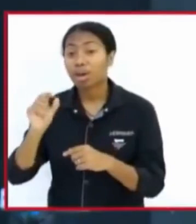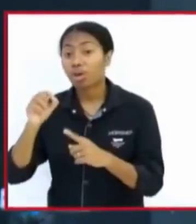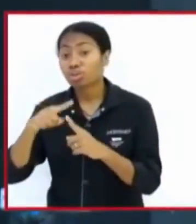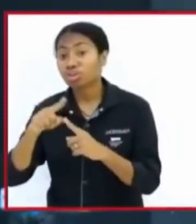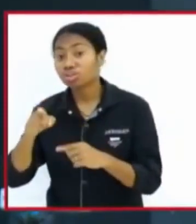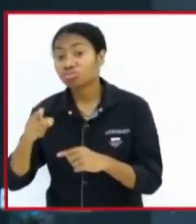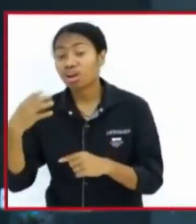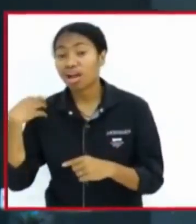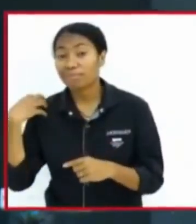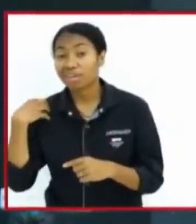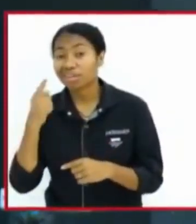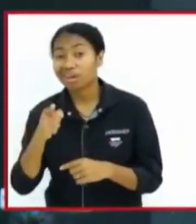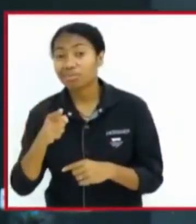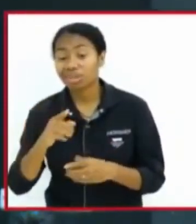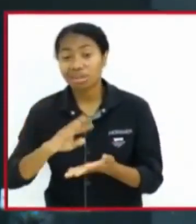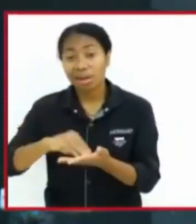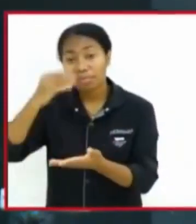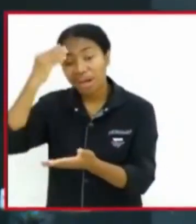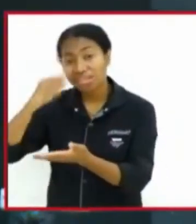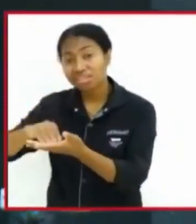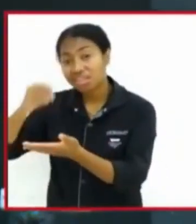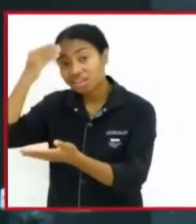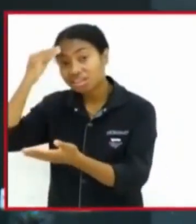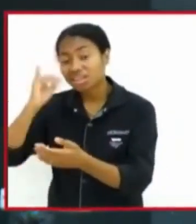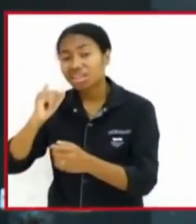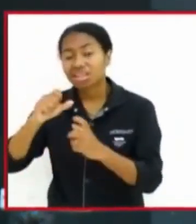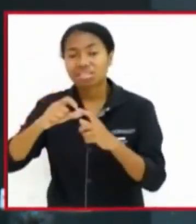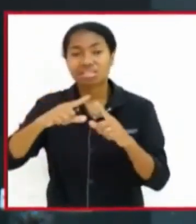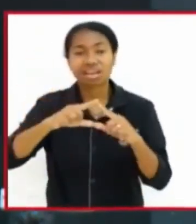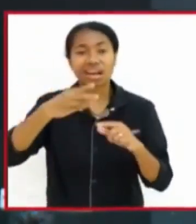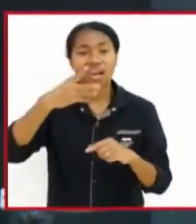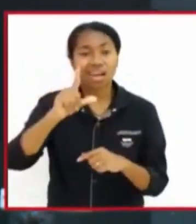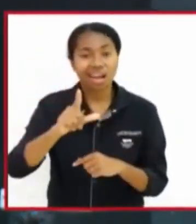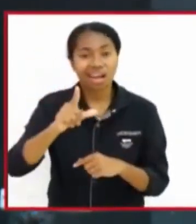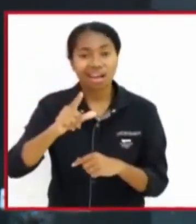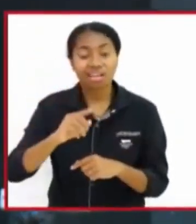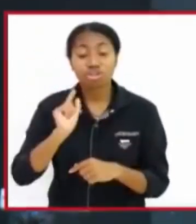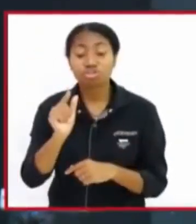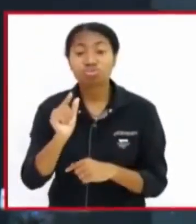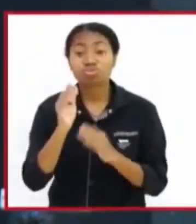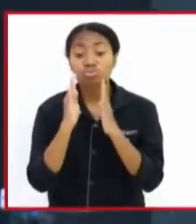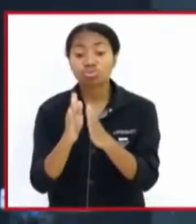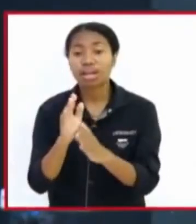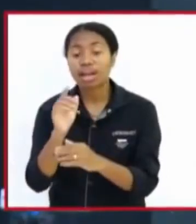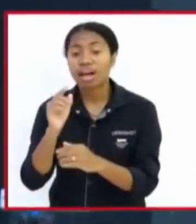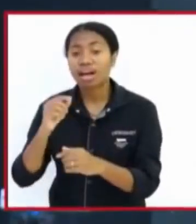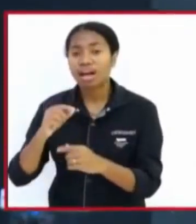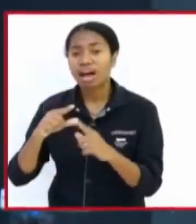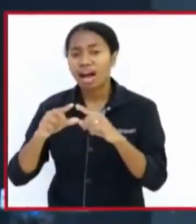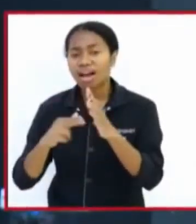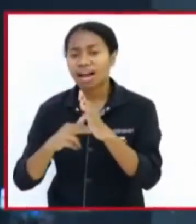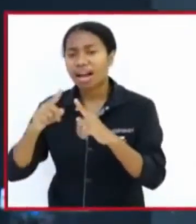Amerika justru pergi belajar di Israel kalau urusan Angkatan Udara